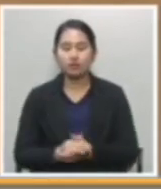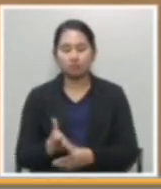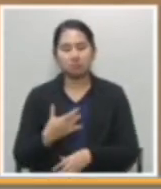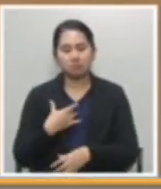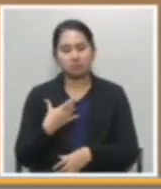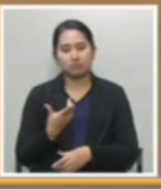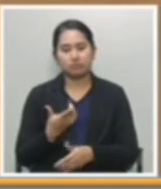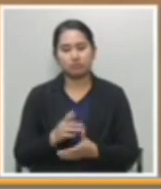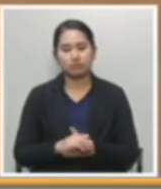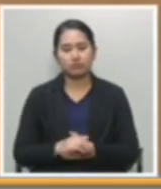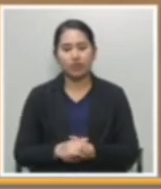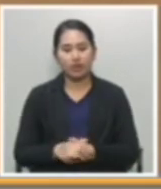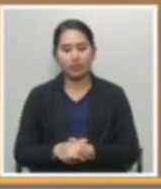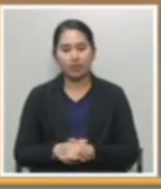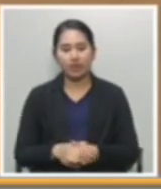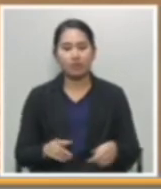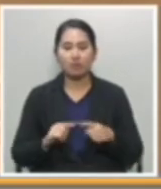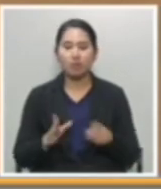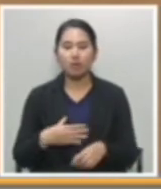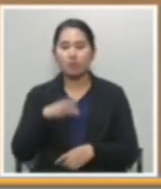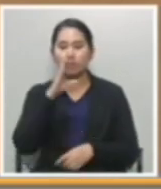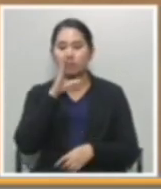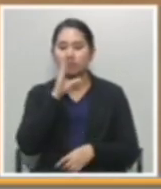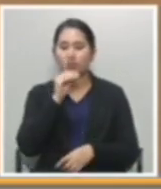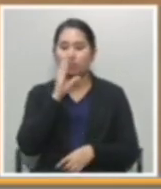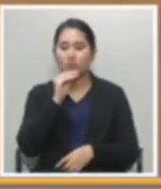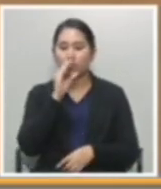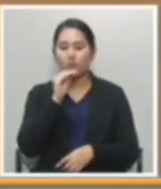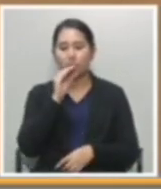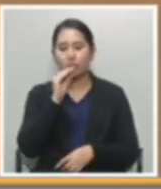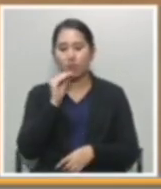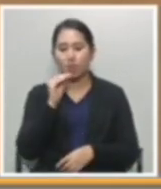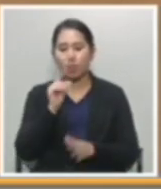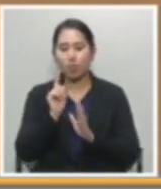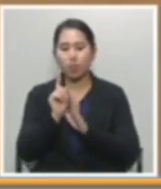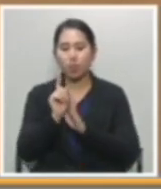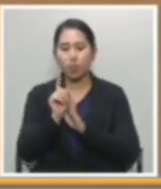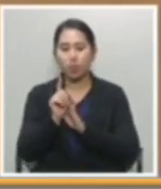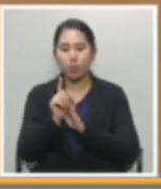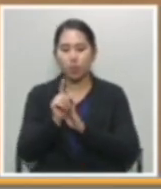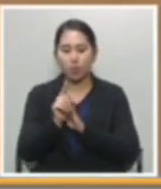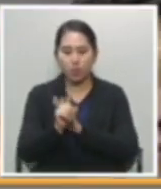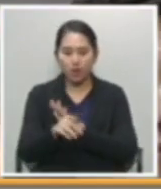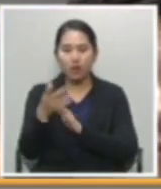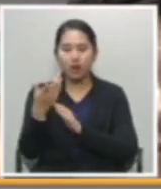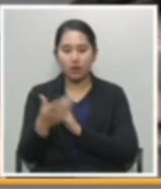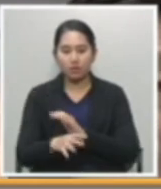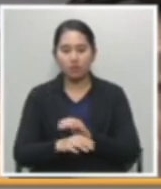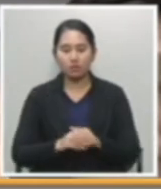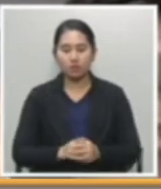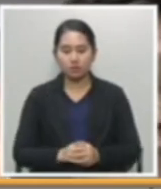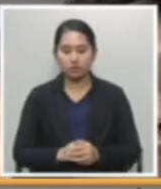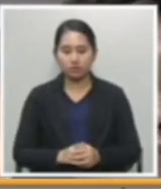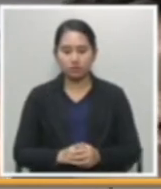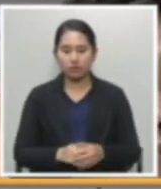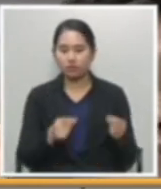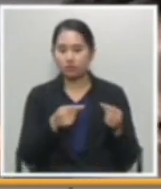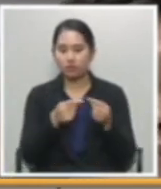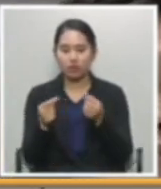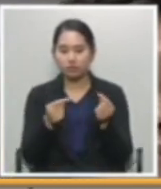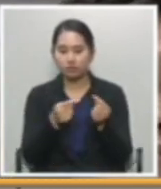ะครับไม่ใช่ว่าท่านไล่ยาวมาตั้งหลายนาทีแล้วนะครับเชิญท่านเข้าเนื้อหา